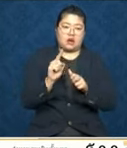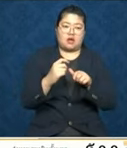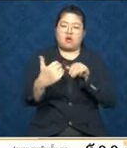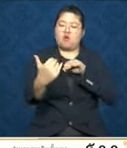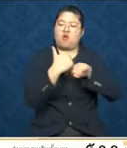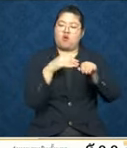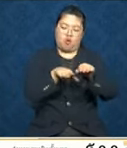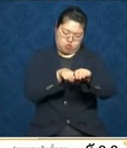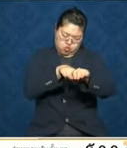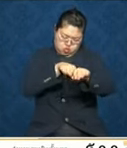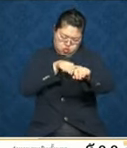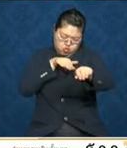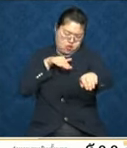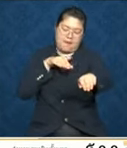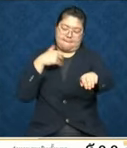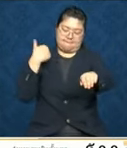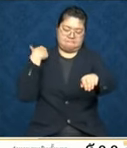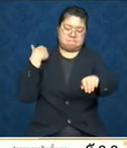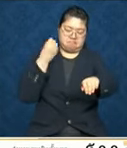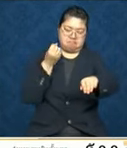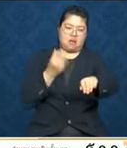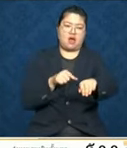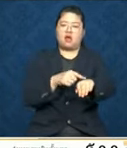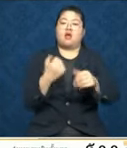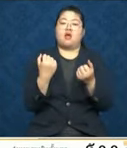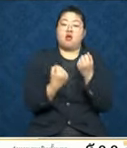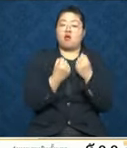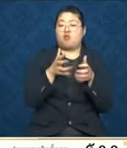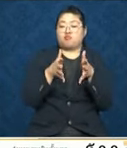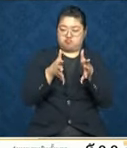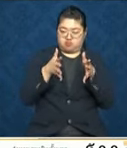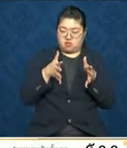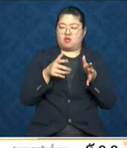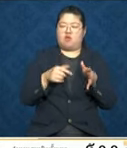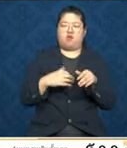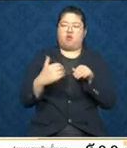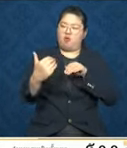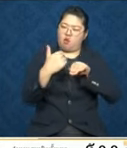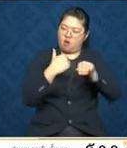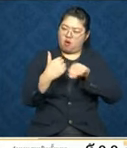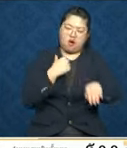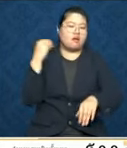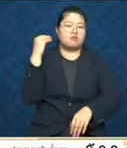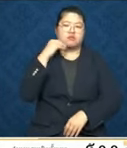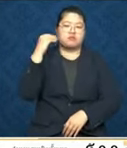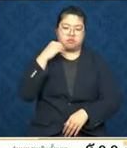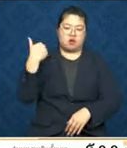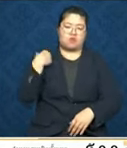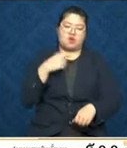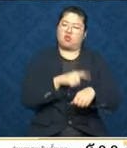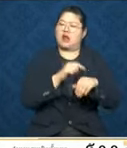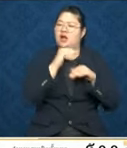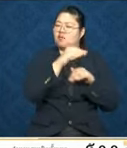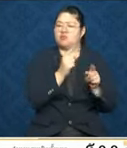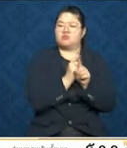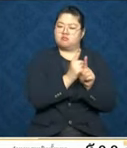จรติดขัดมากและพบว่ามีรถบรรทุกวิ่งอยู่ตลอดเวลาโดยไม่ได้อยู่ในกรอบเวลาที่กฎหมายก